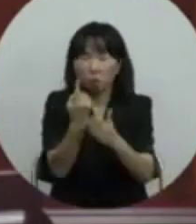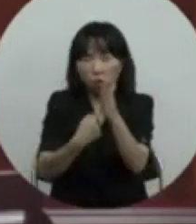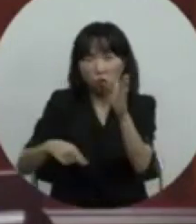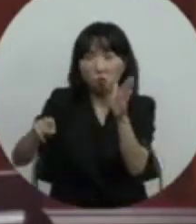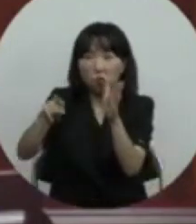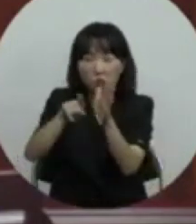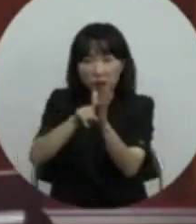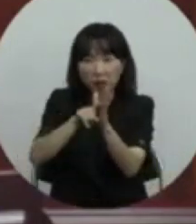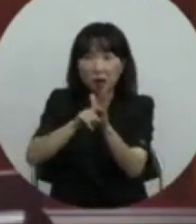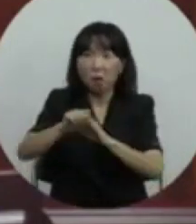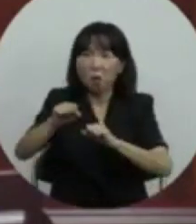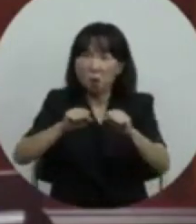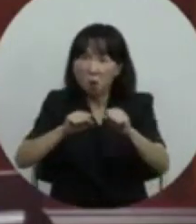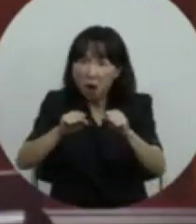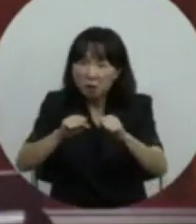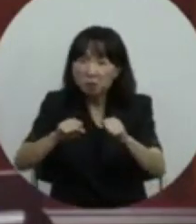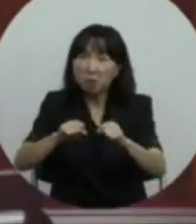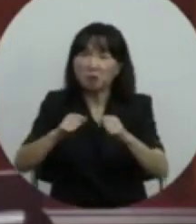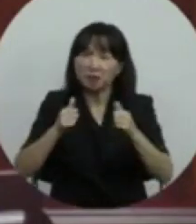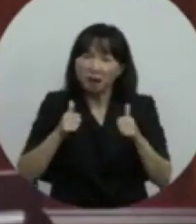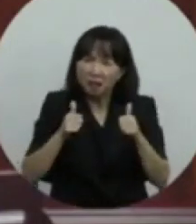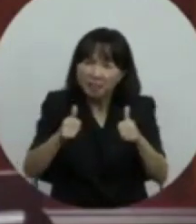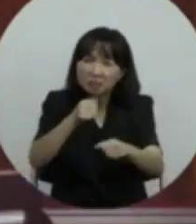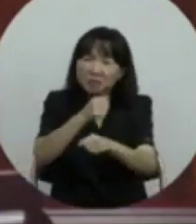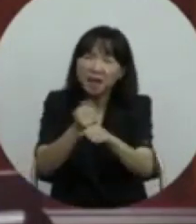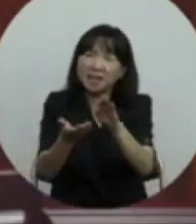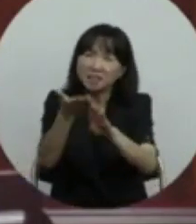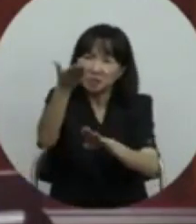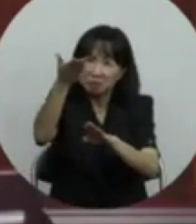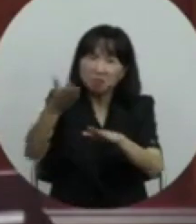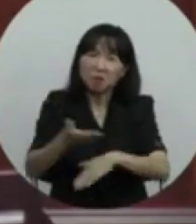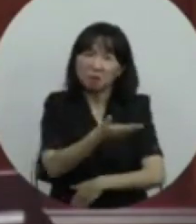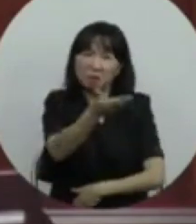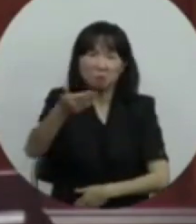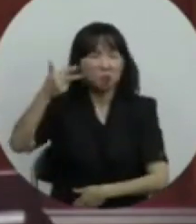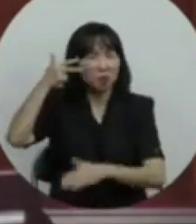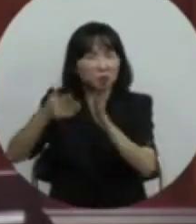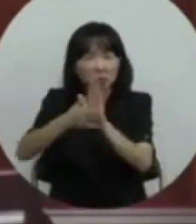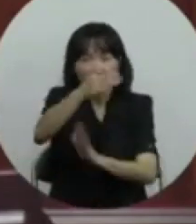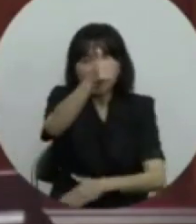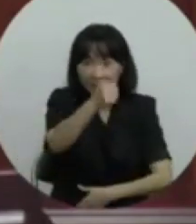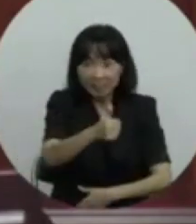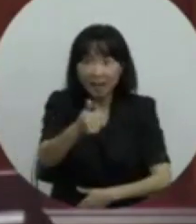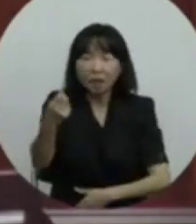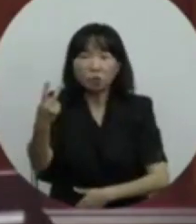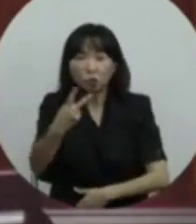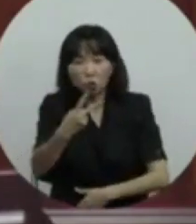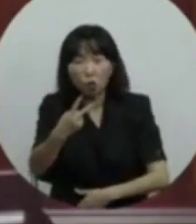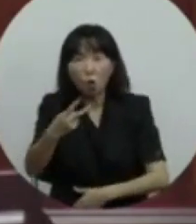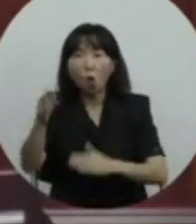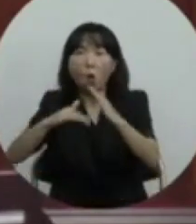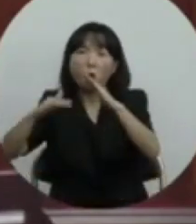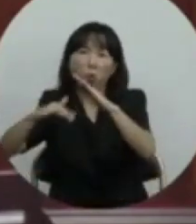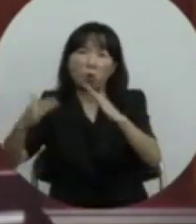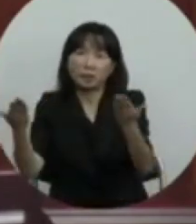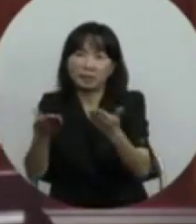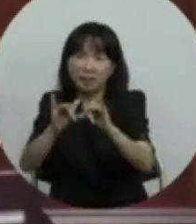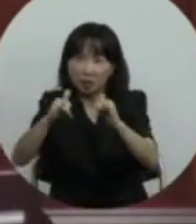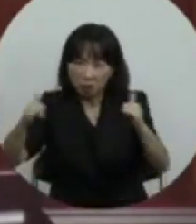의정활동에 임하고 계신 선배 동료 의원 여러분과 이충우 시장님을 비롯한 일천여 여주시 공직자